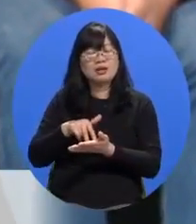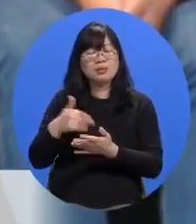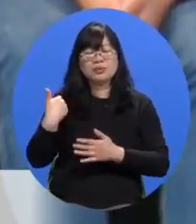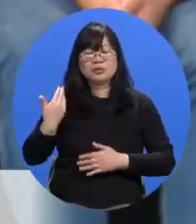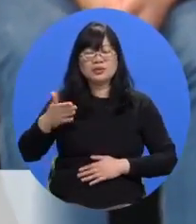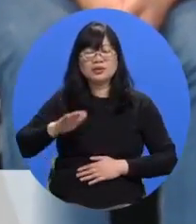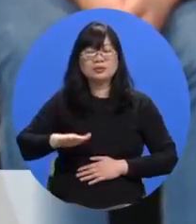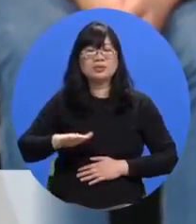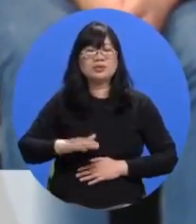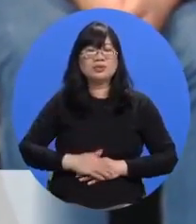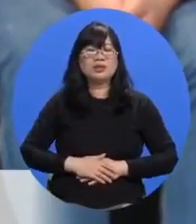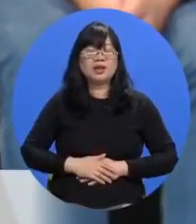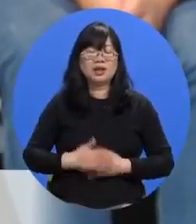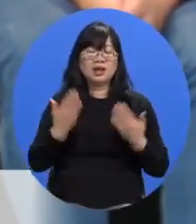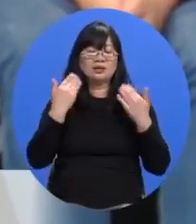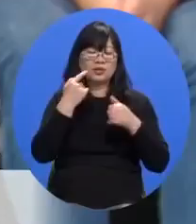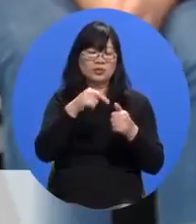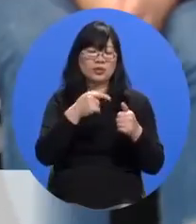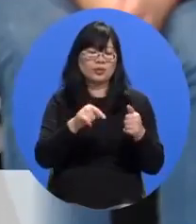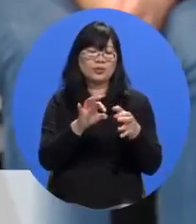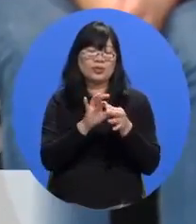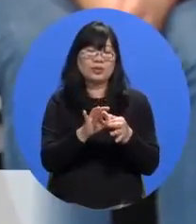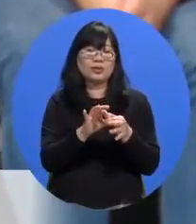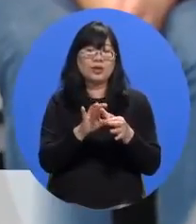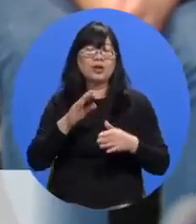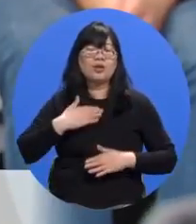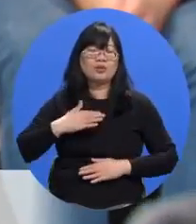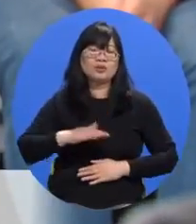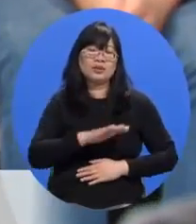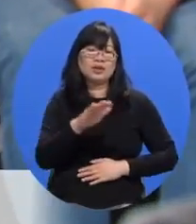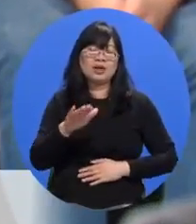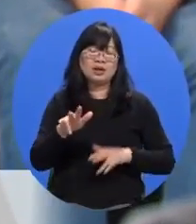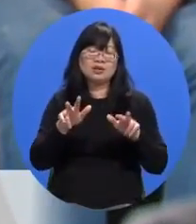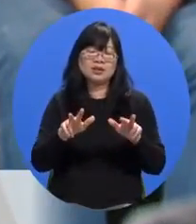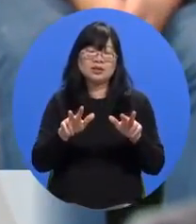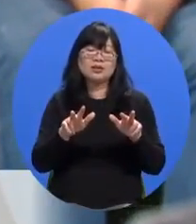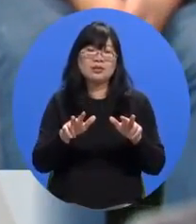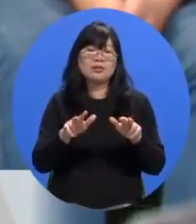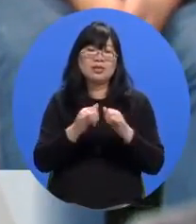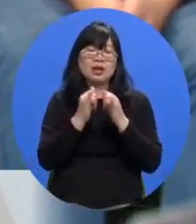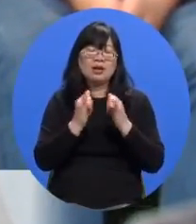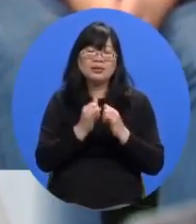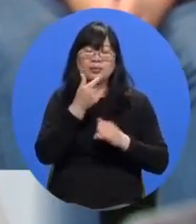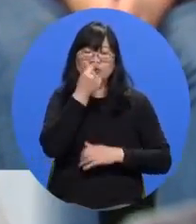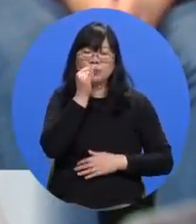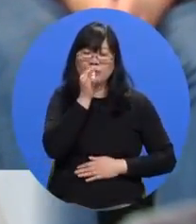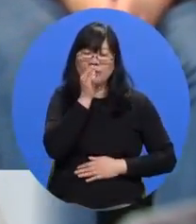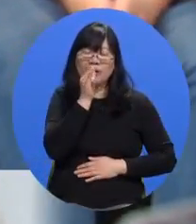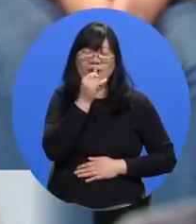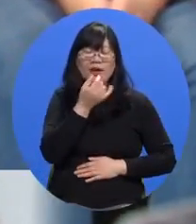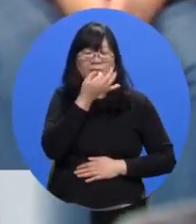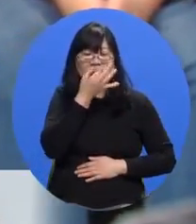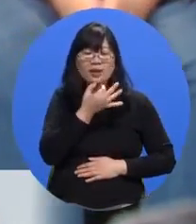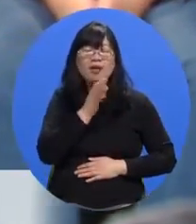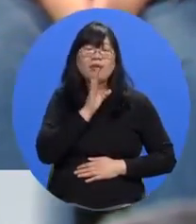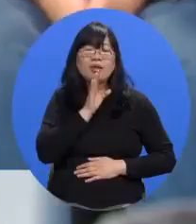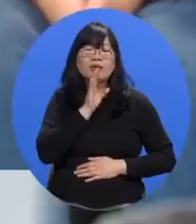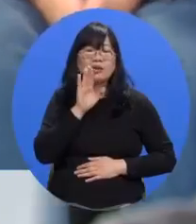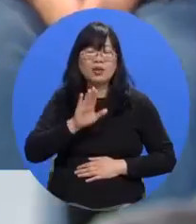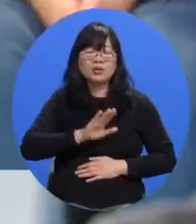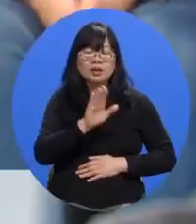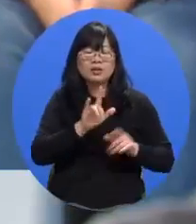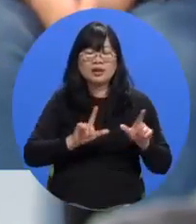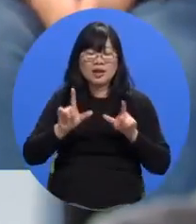있겠지만 그래도 학교 교육을 통해서 우리가 지금 사회는 좀 부족하고 너무 힘들지만 우리가